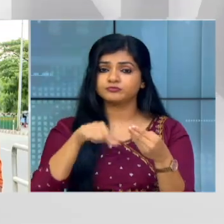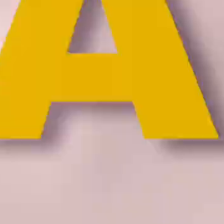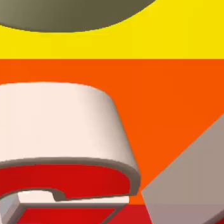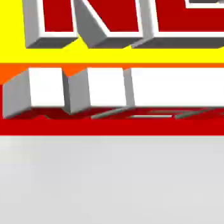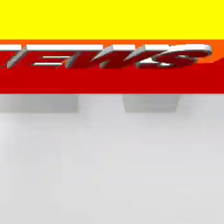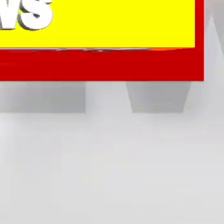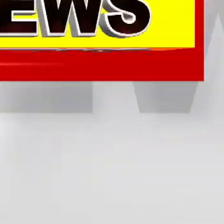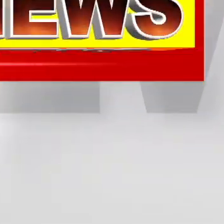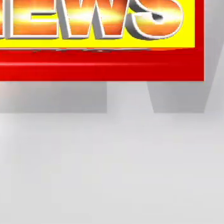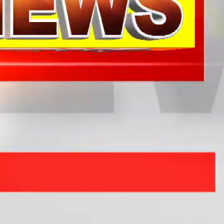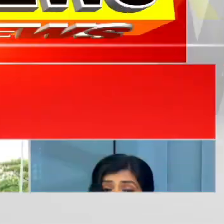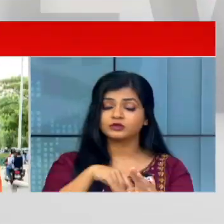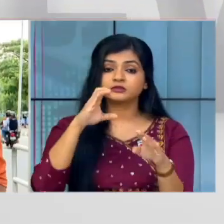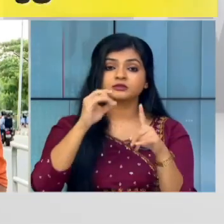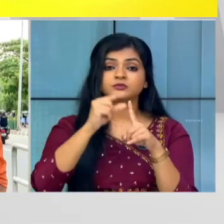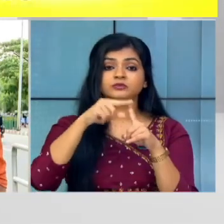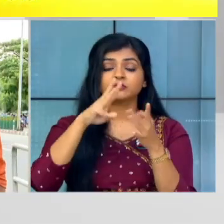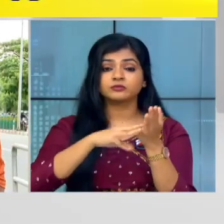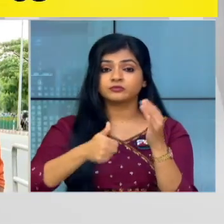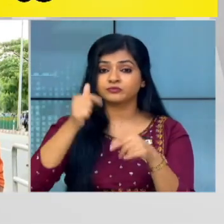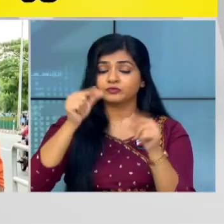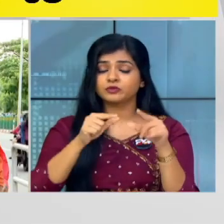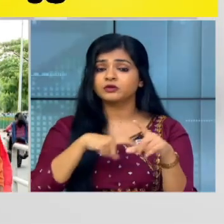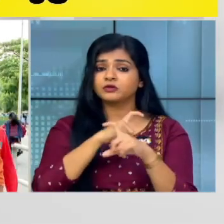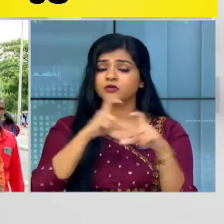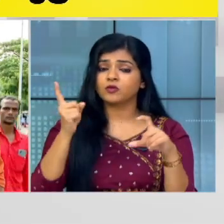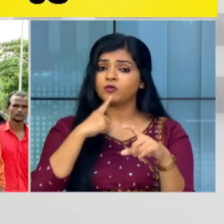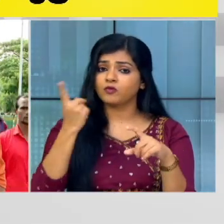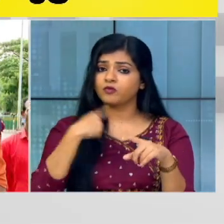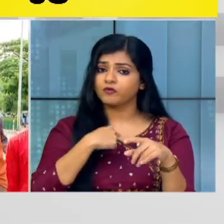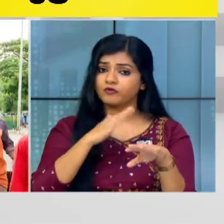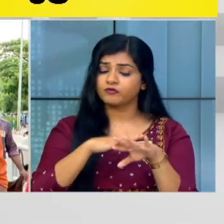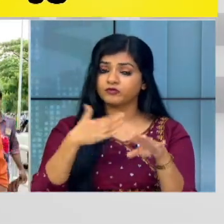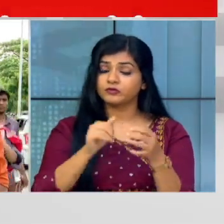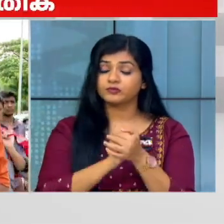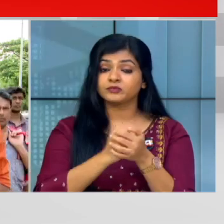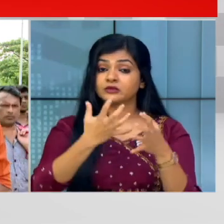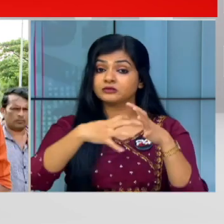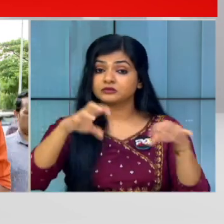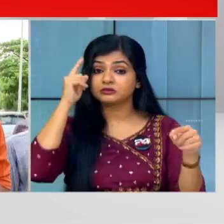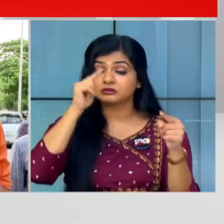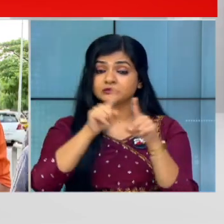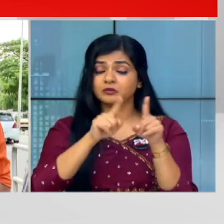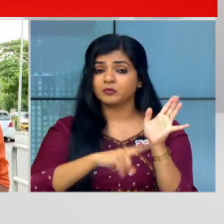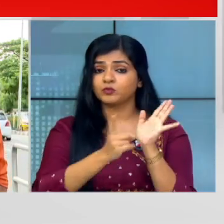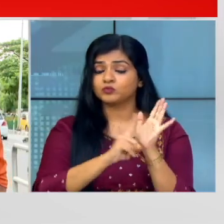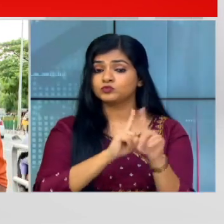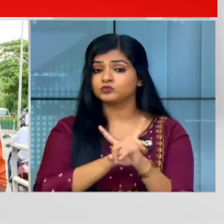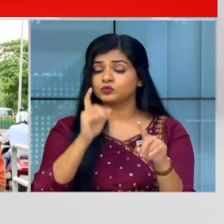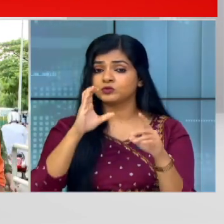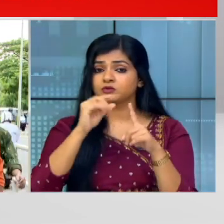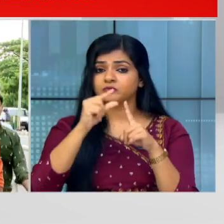തന്നെ ഇതുമായി ബന്ധപ്പെട്ട് CPM നേതാക്കൾ കൃത്യമായ നിർദ്ദേശം നൽകിയിരുന്നു. അതായത് വർഗീയ പ്രചാരണങ്ങൾ നടത്തരുതെന്ന് CPM നിർദ്ദേശം